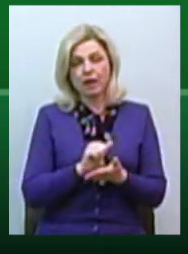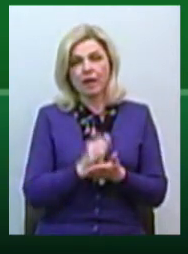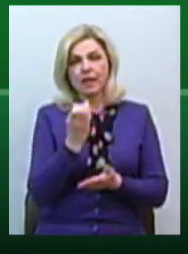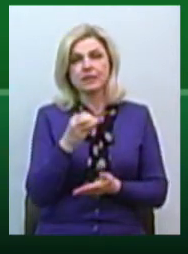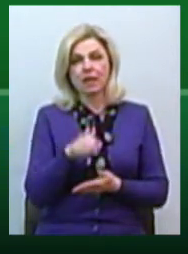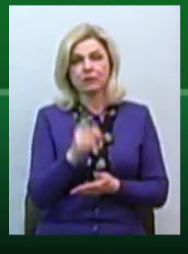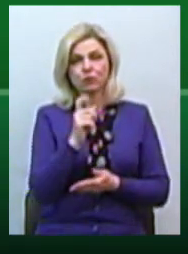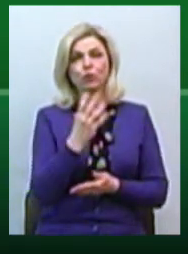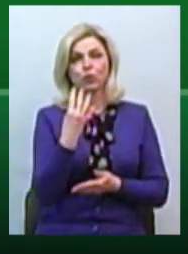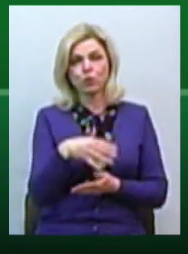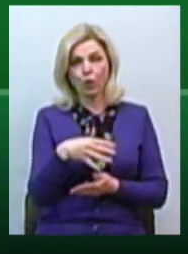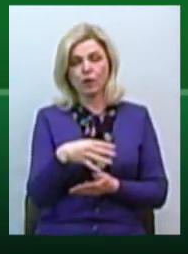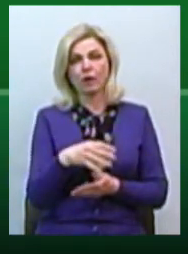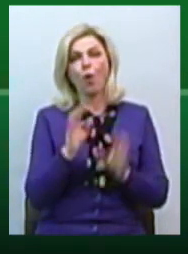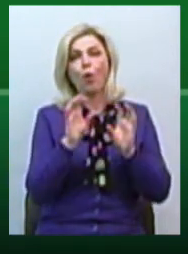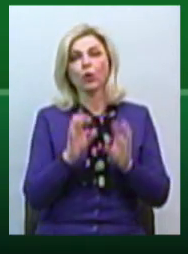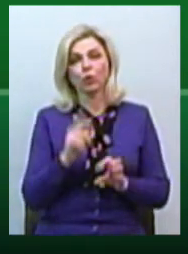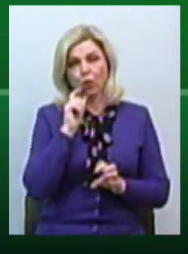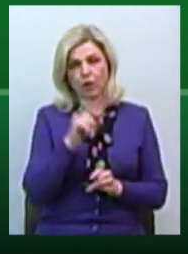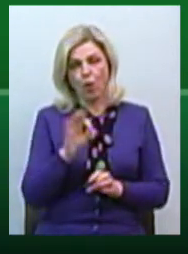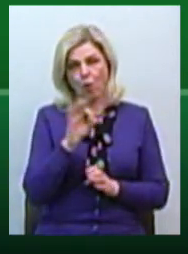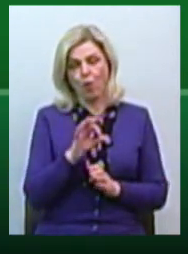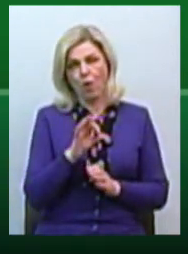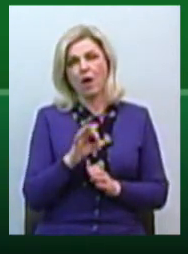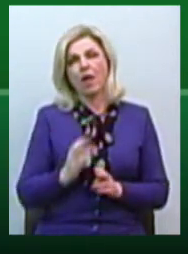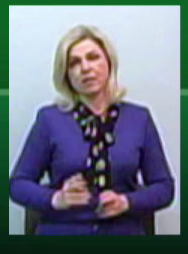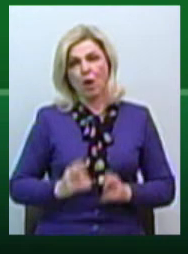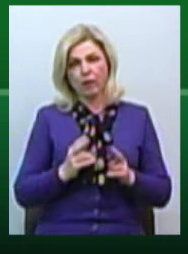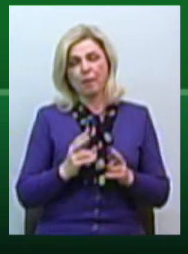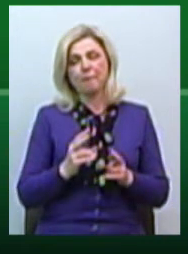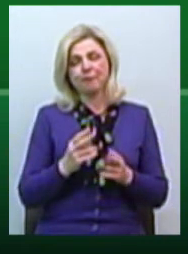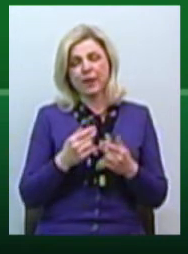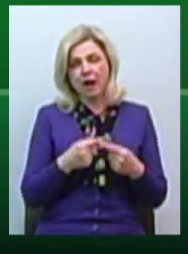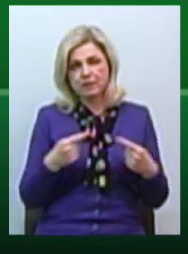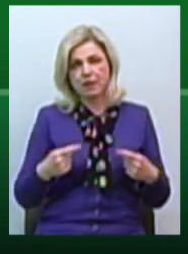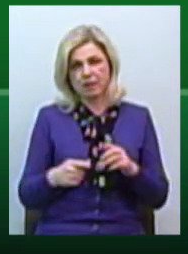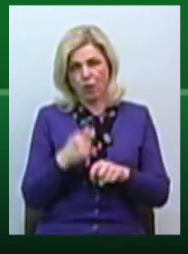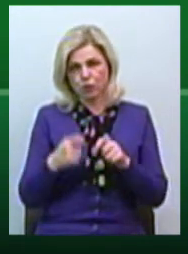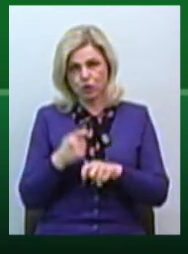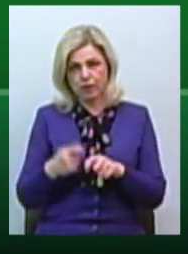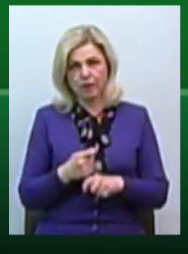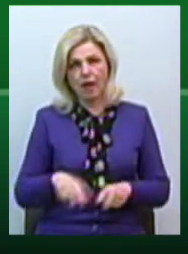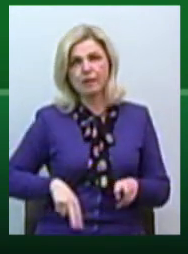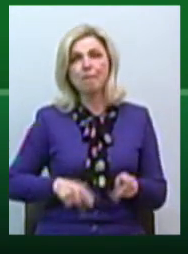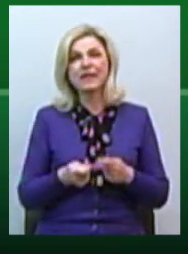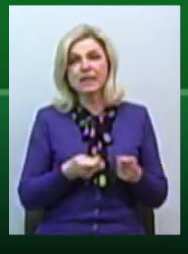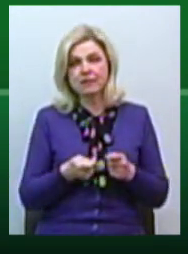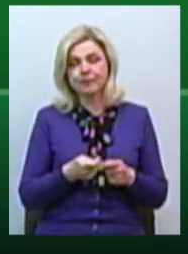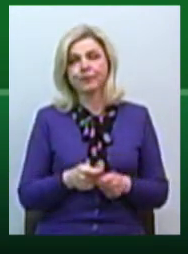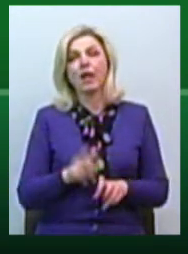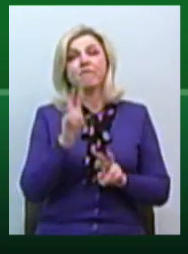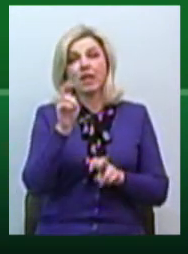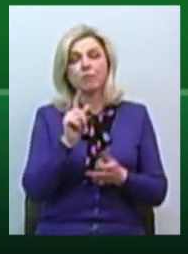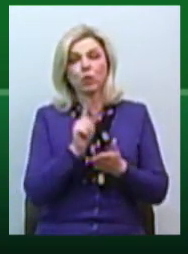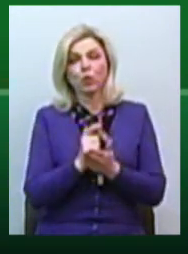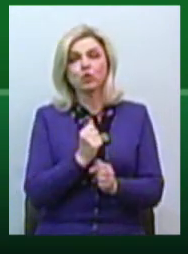140 Кодексу України про адмінправопорушення. Підрядник повинен розробити та надати